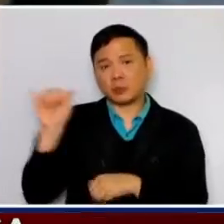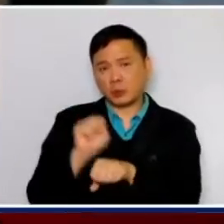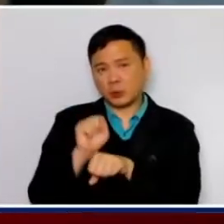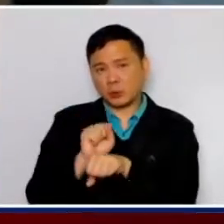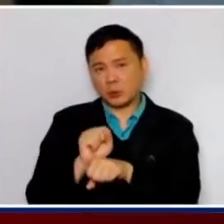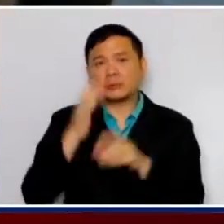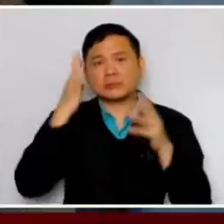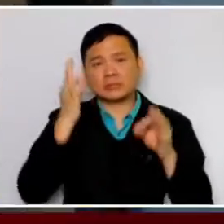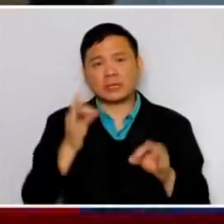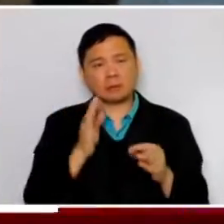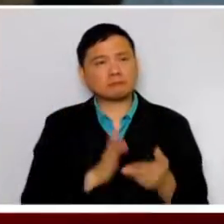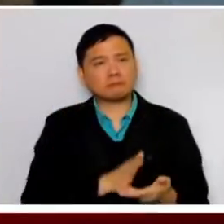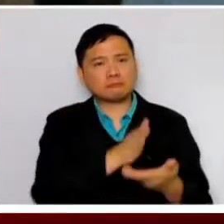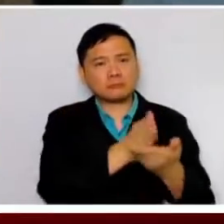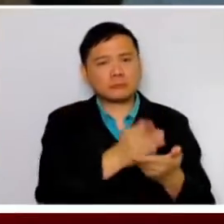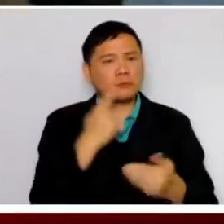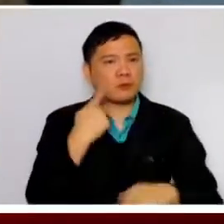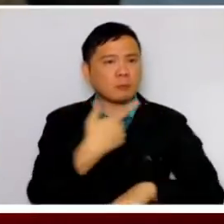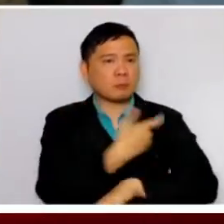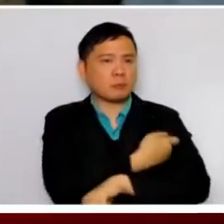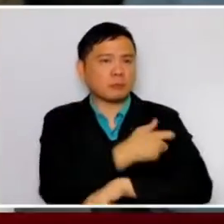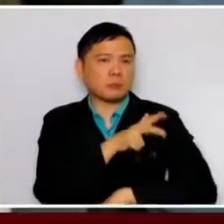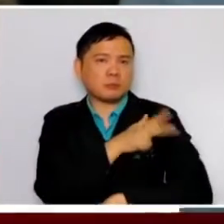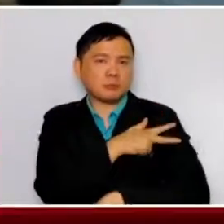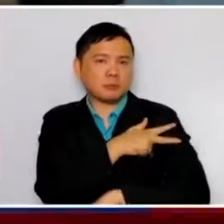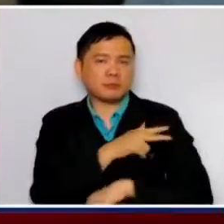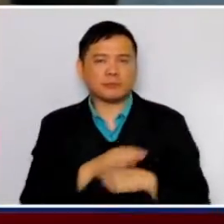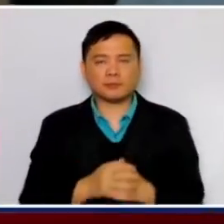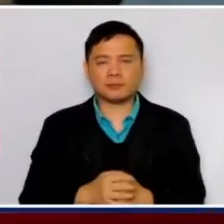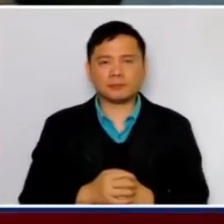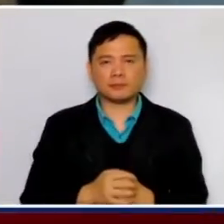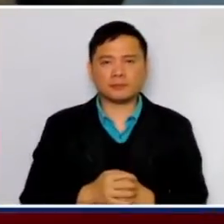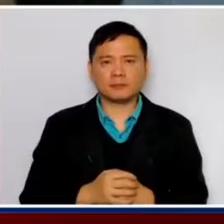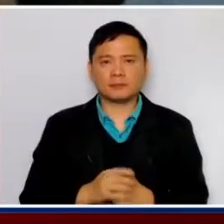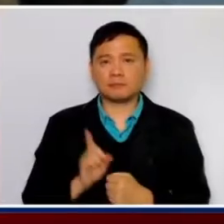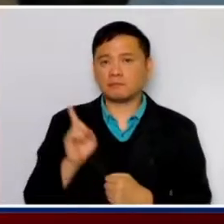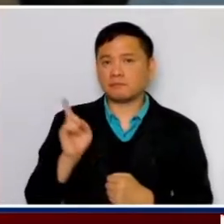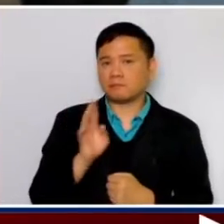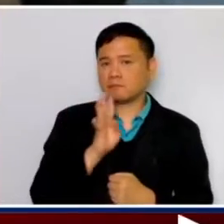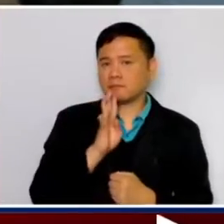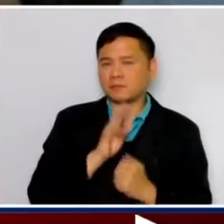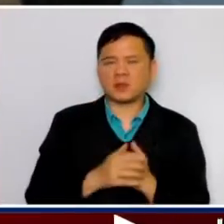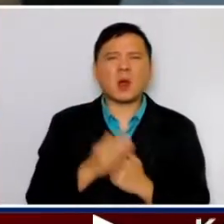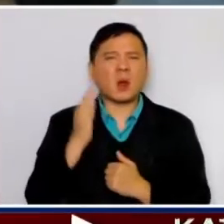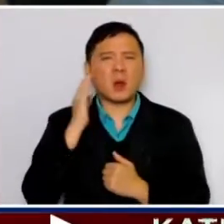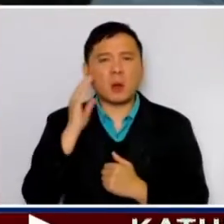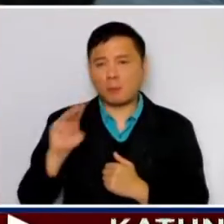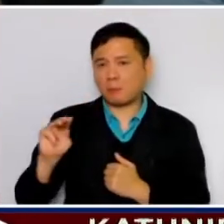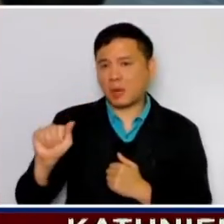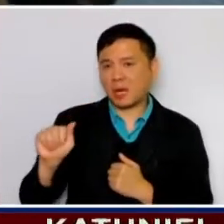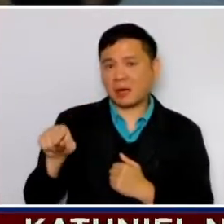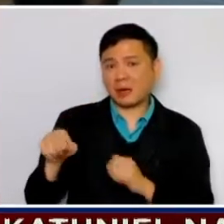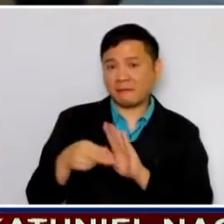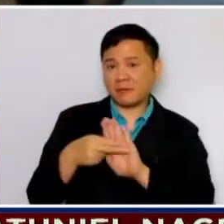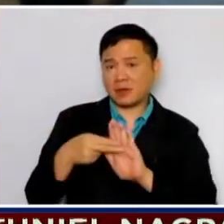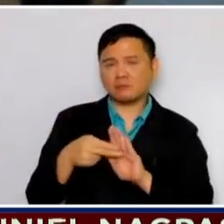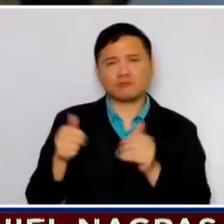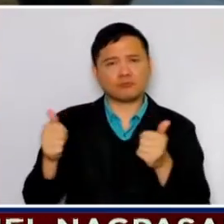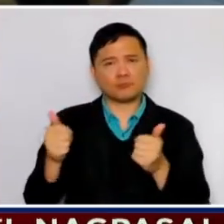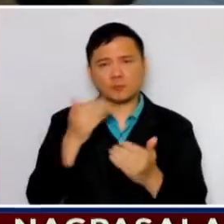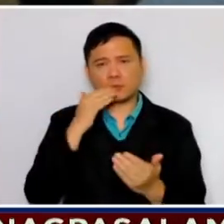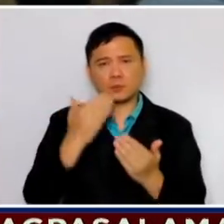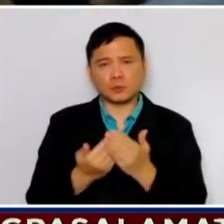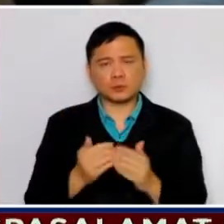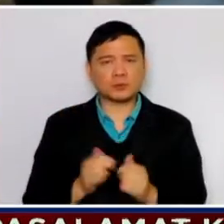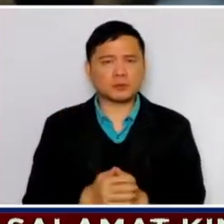Yung first and second dose ko kasi Moderna, kaya alam ko na kung ano yung mangyayari sa akin. Kasi ano lang, wala lang naman